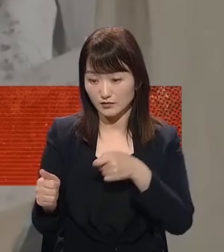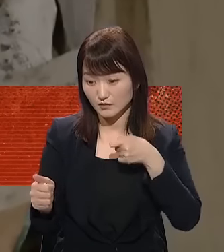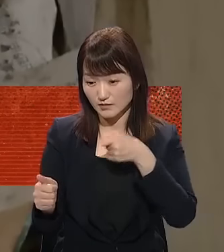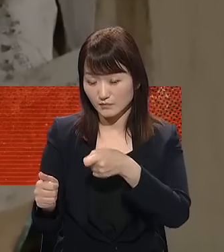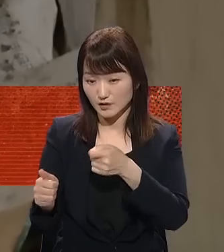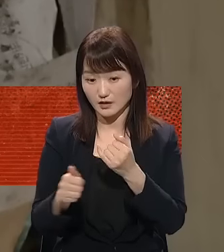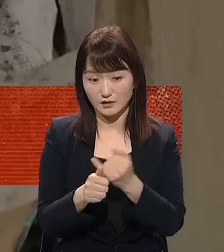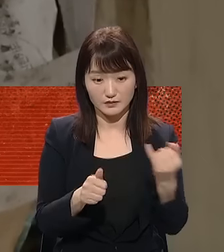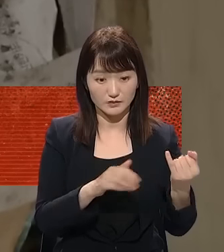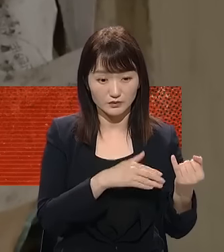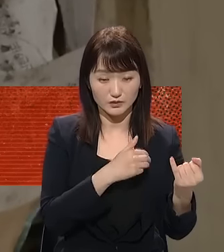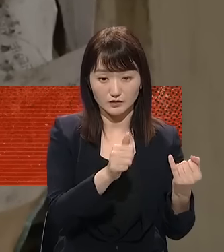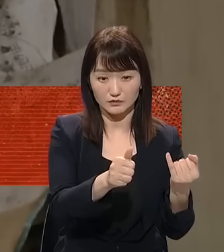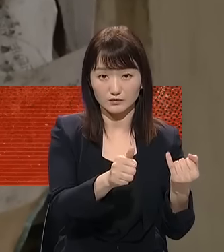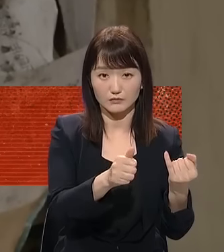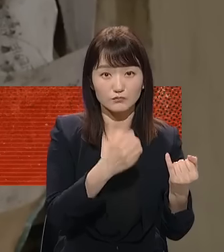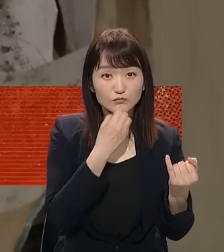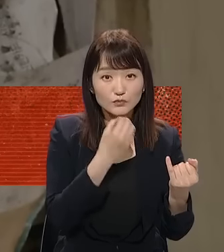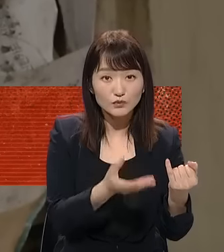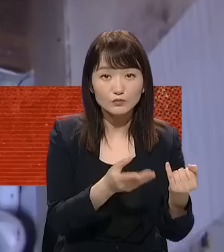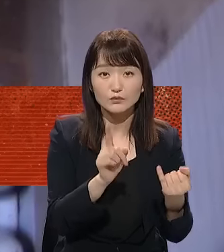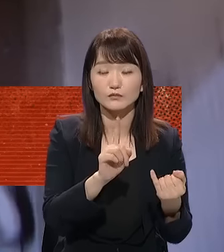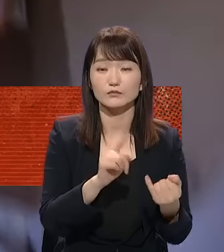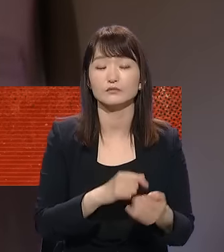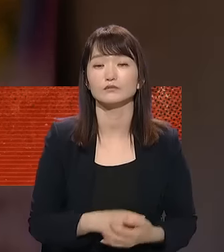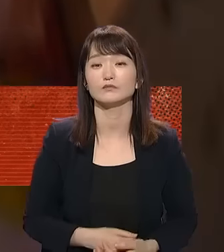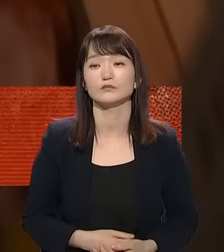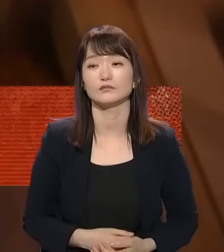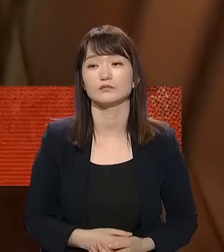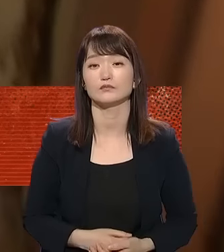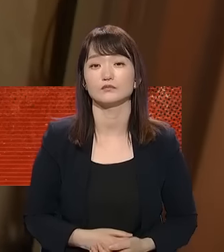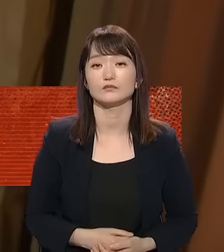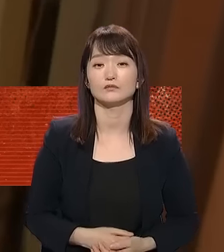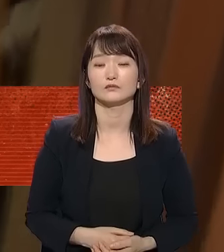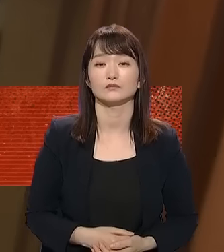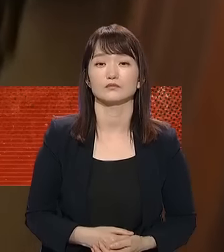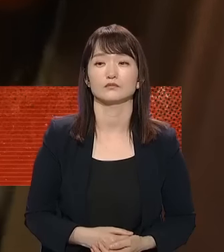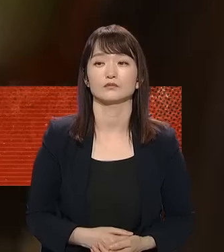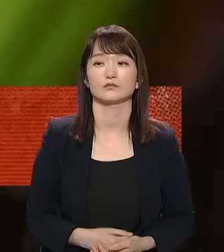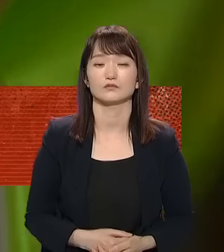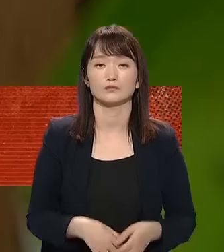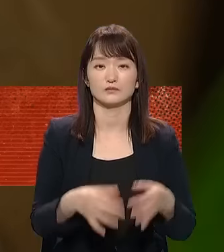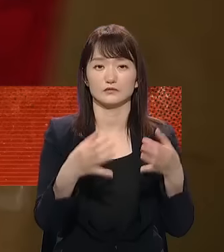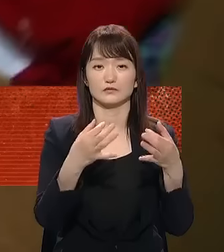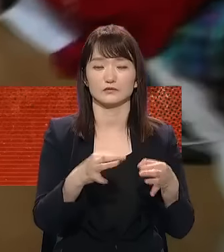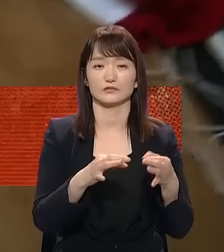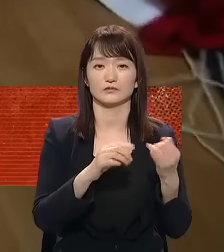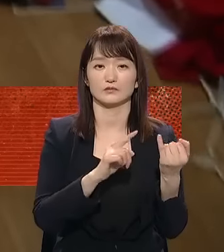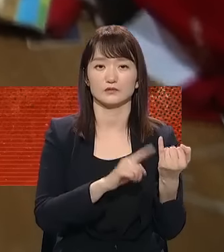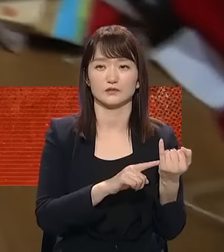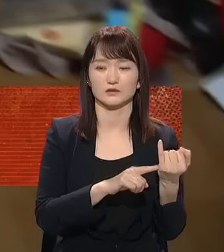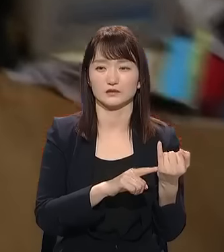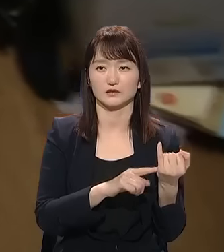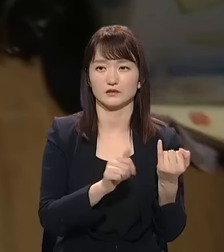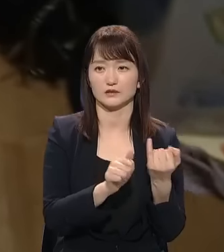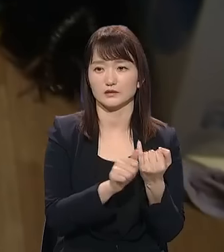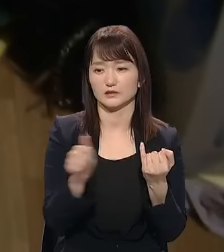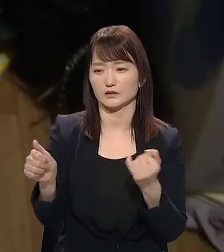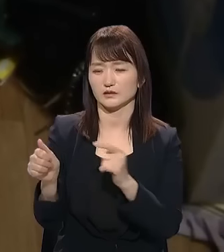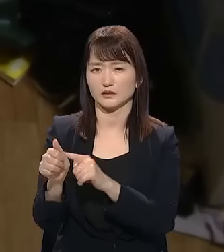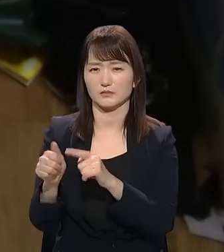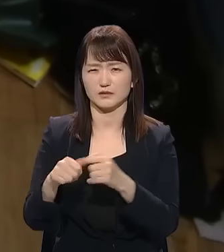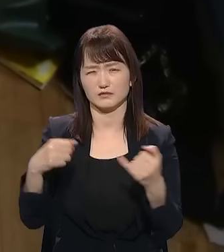아내 내연남 이게 어떻게 된 겁니까 이게 이제 그이 김 씨 같은 경우는 결혼 생활 내내이 남편이 지속적으로 폭력을